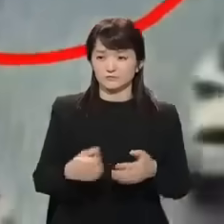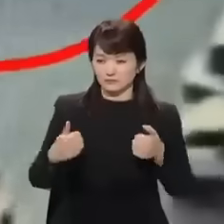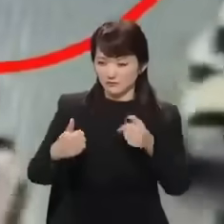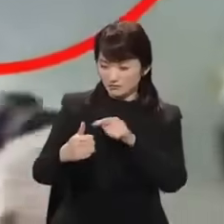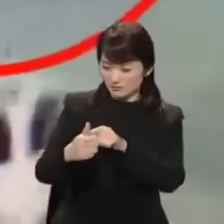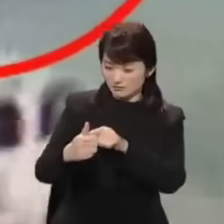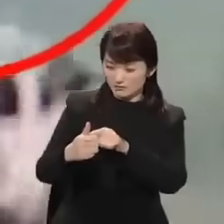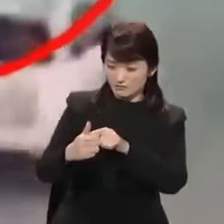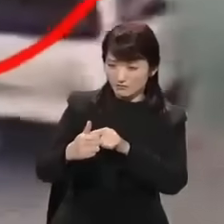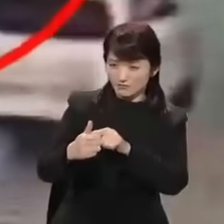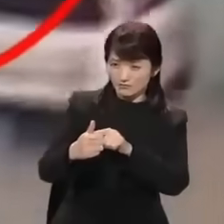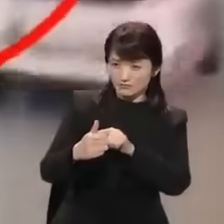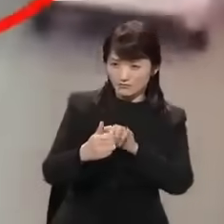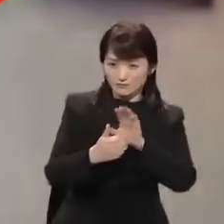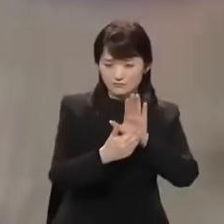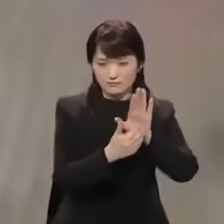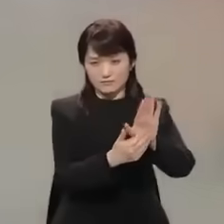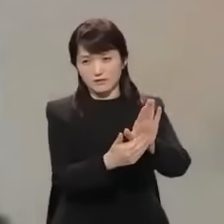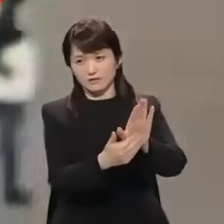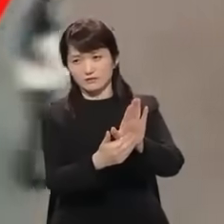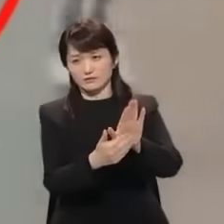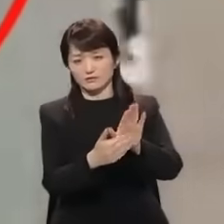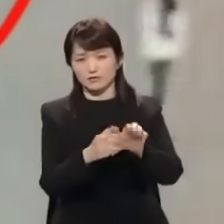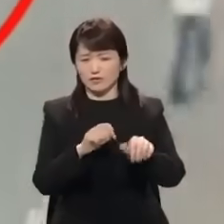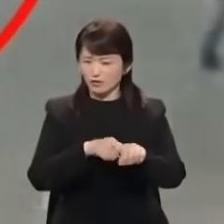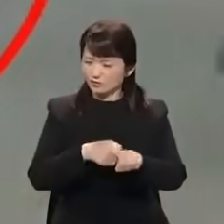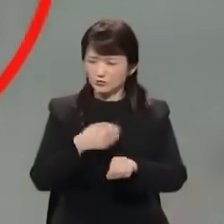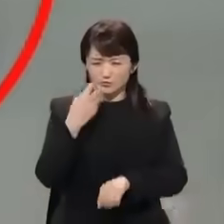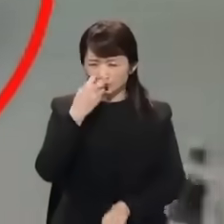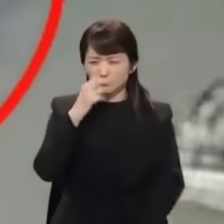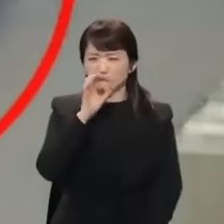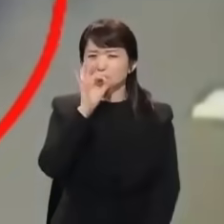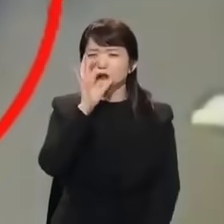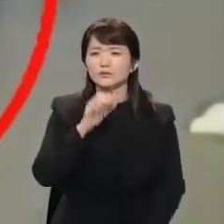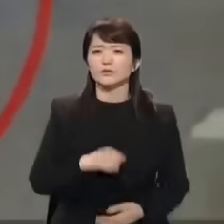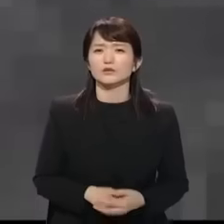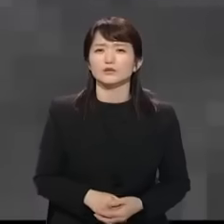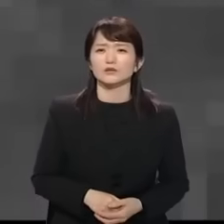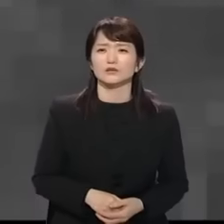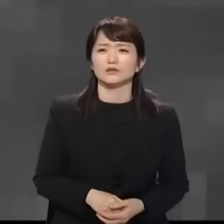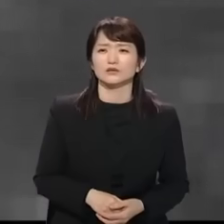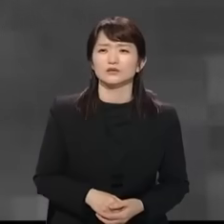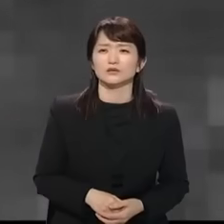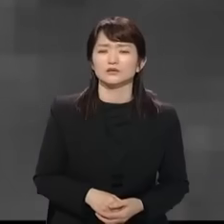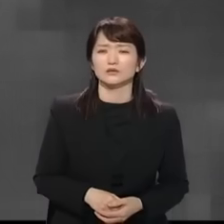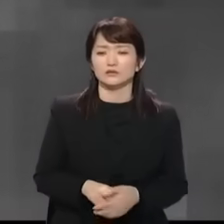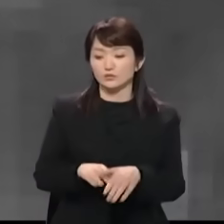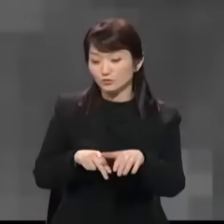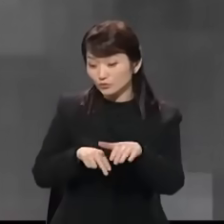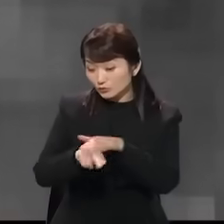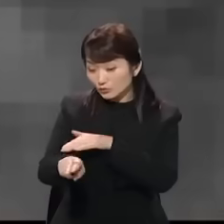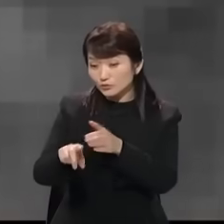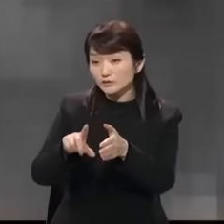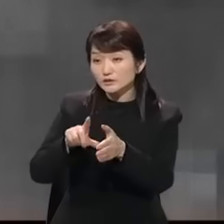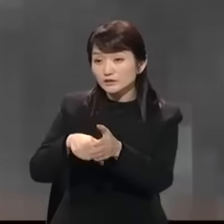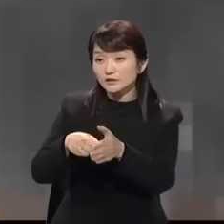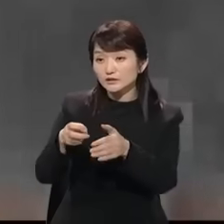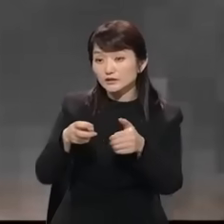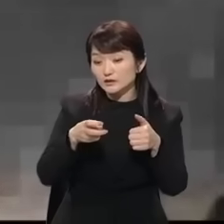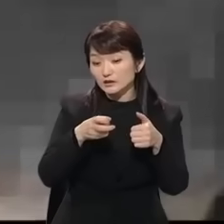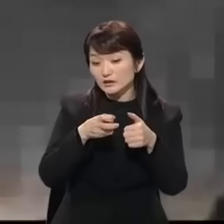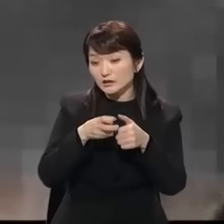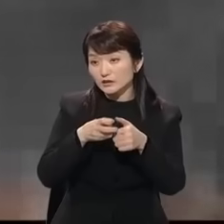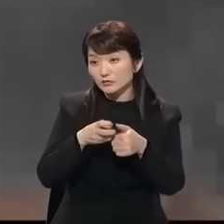또 그걸 강제로 제압해서는 안 되는 건 맞는데 지금 상황이 이제 결정적으로 문제는 뭐냐면 도주하는 과정에서 차량으로 사람을